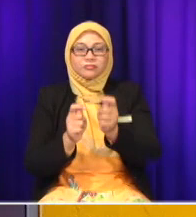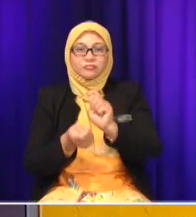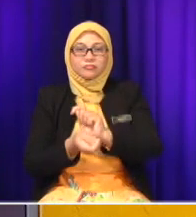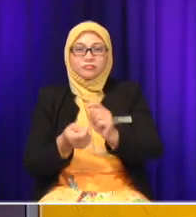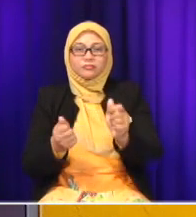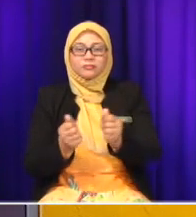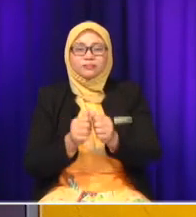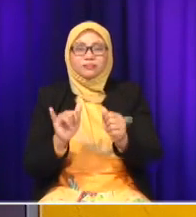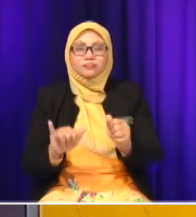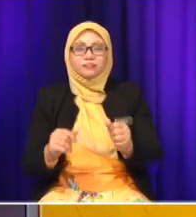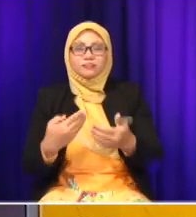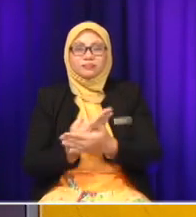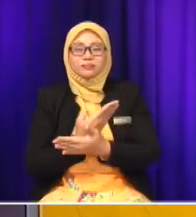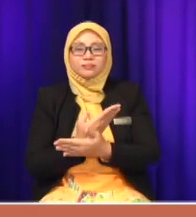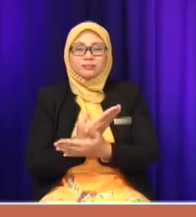jika